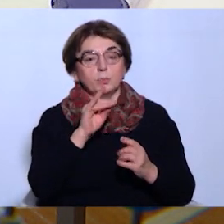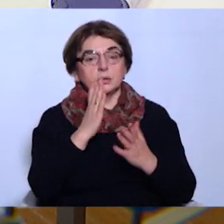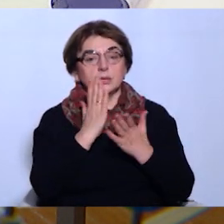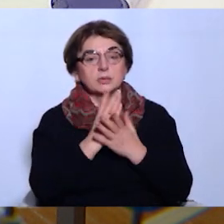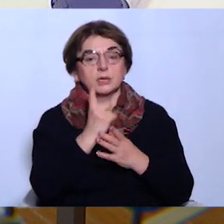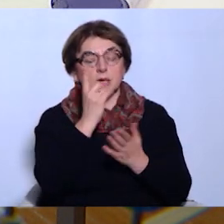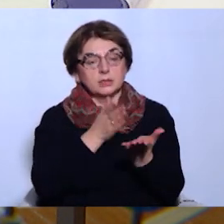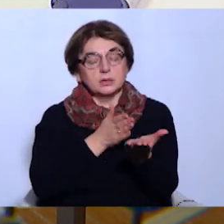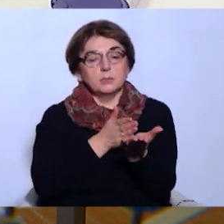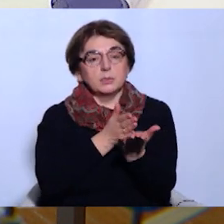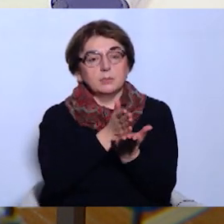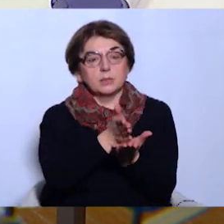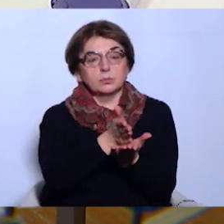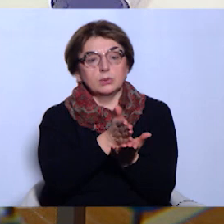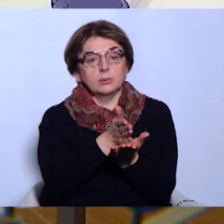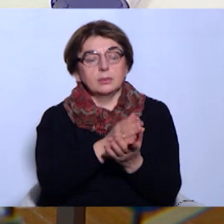მიმართულება.